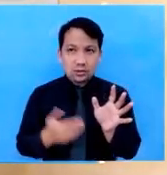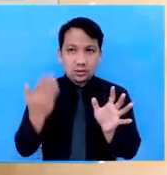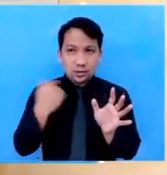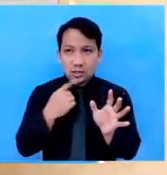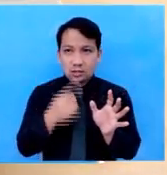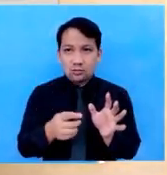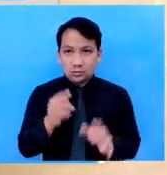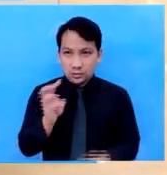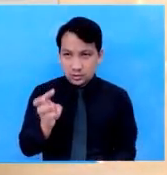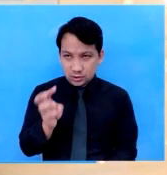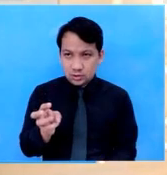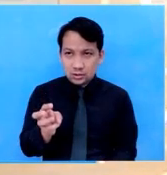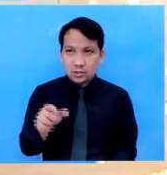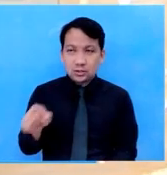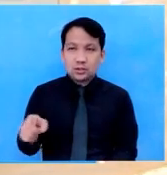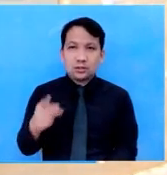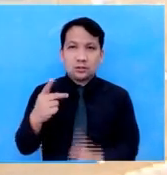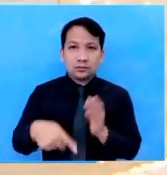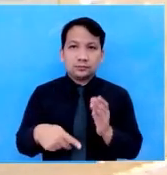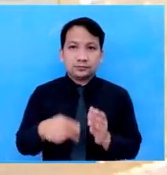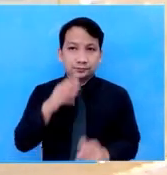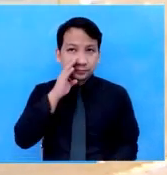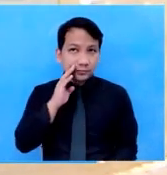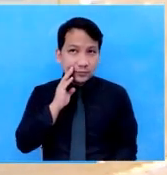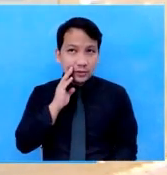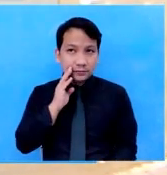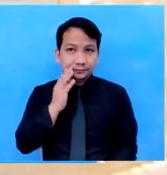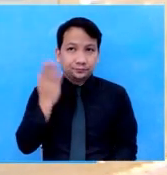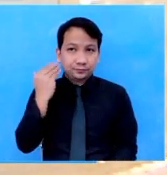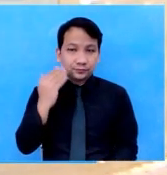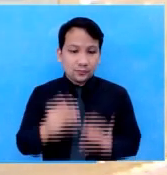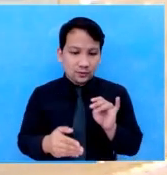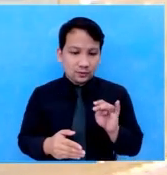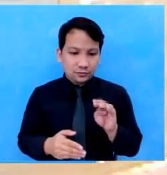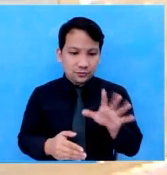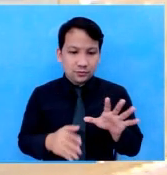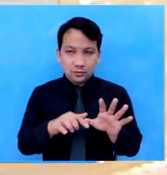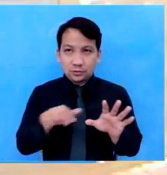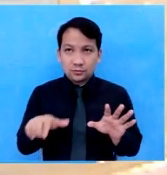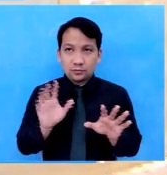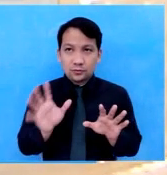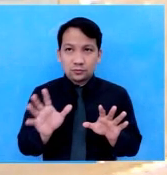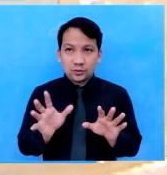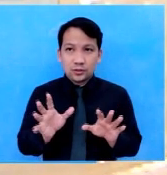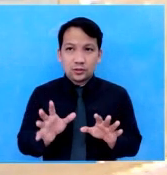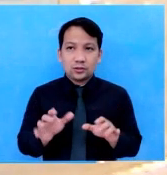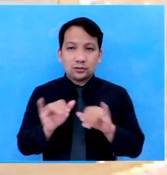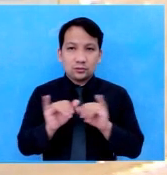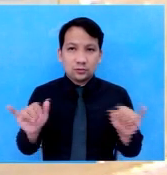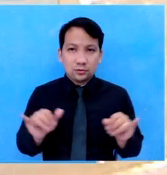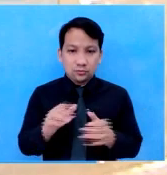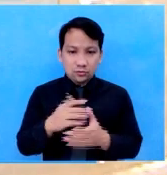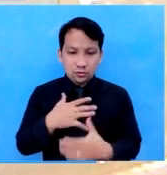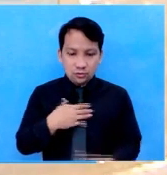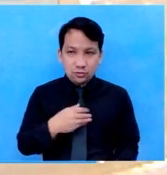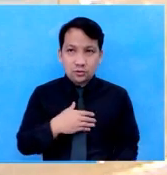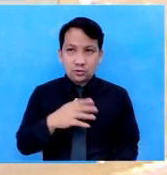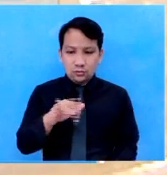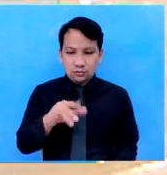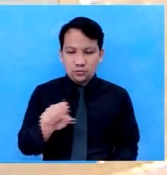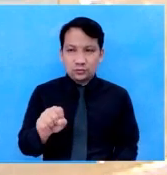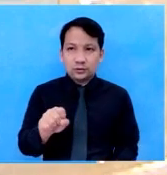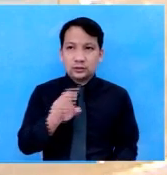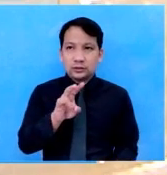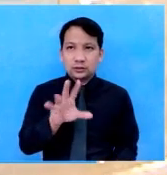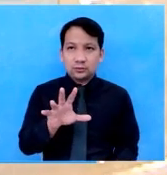pesos naman ang presyuhan sa brown sugar na dating 45 to 50 pesos. Haba ang washed sugar, 75 pesos